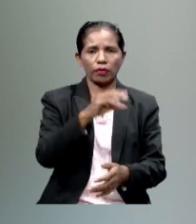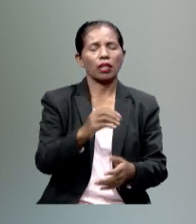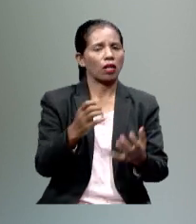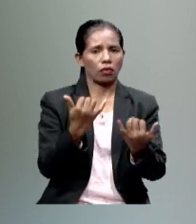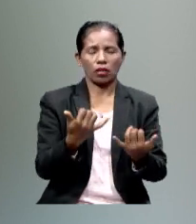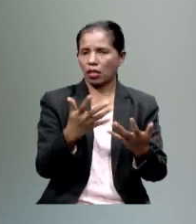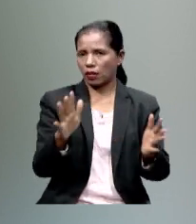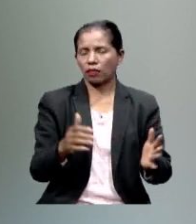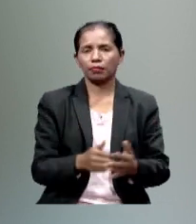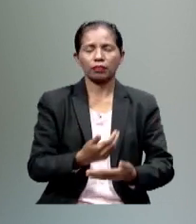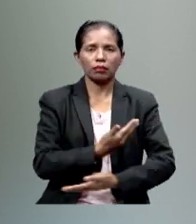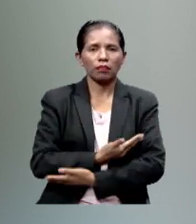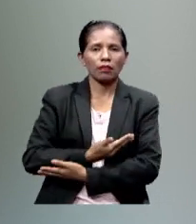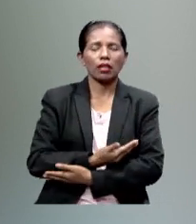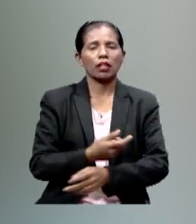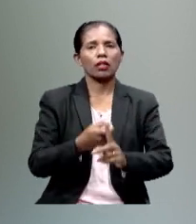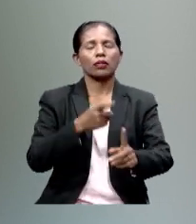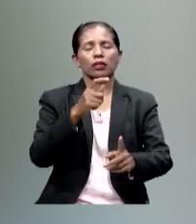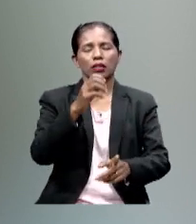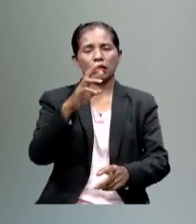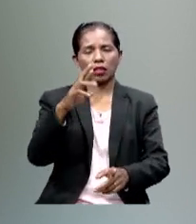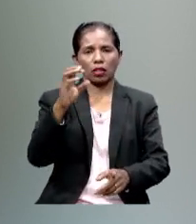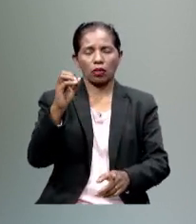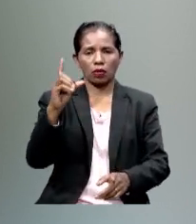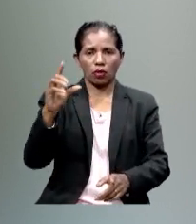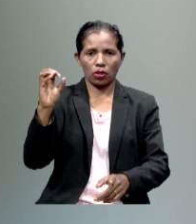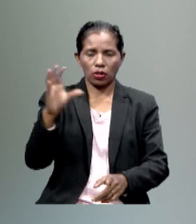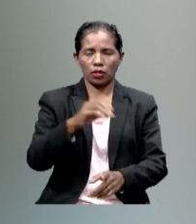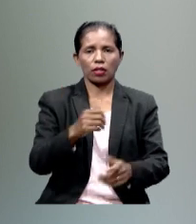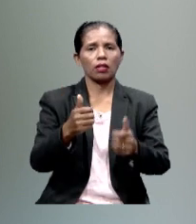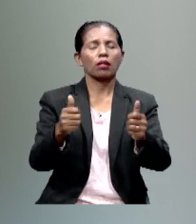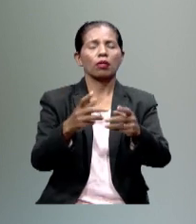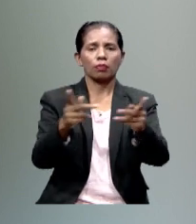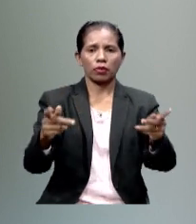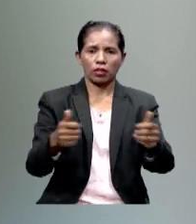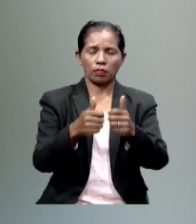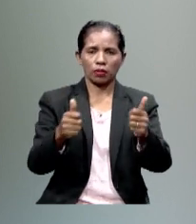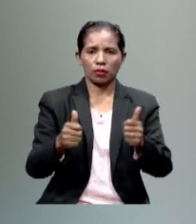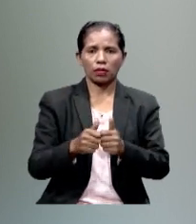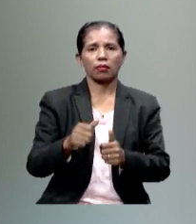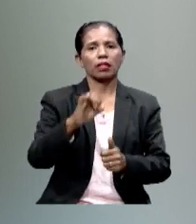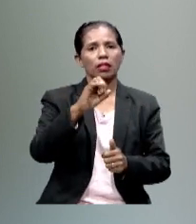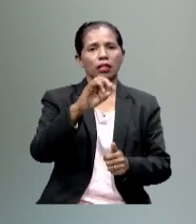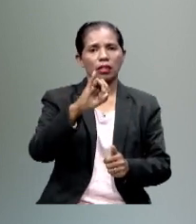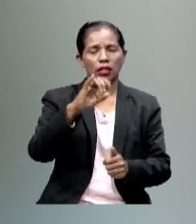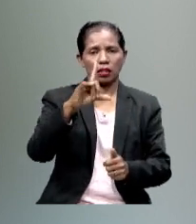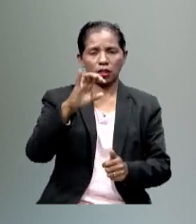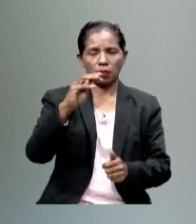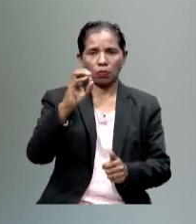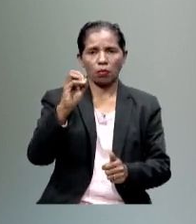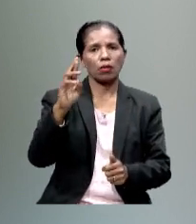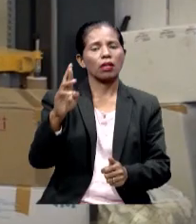la convida mai husi suku tirilolo aldeia ete bata posto administrativo Ilomar municipio